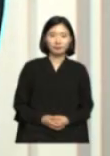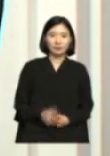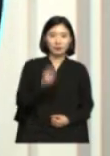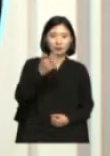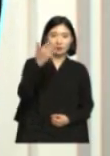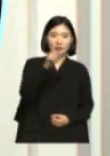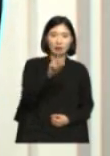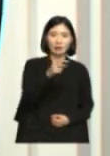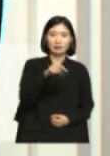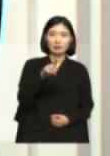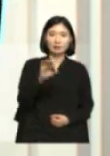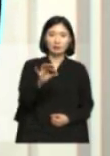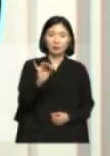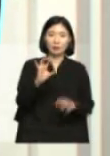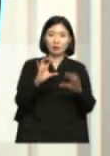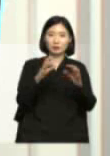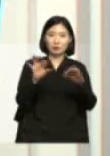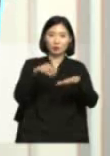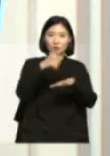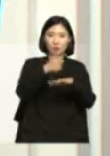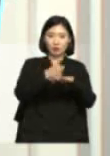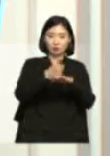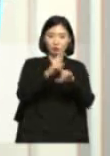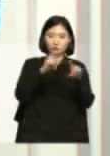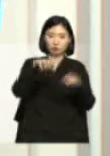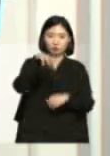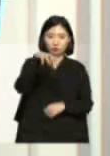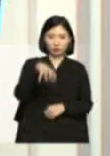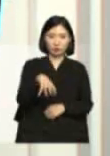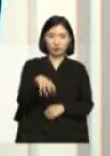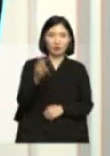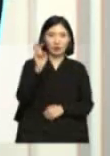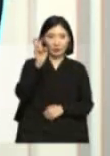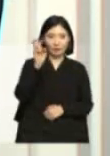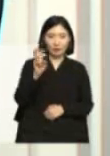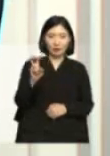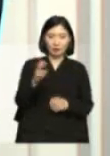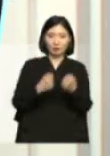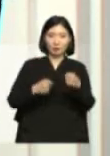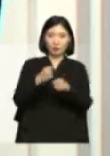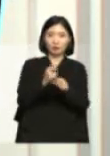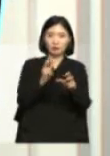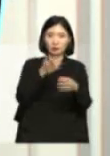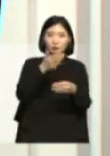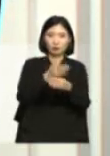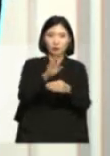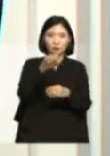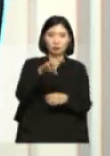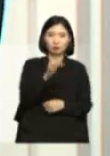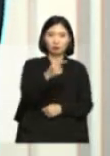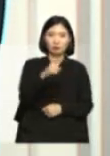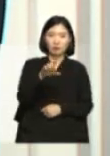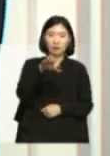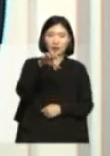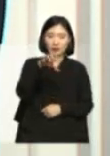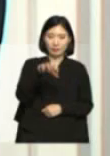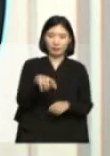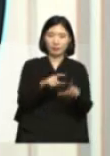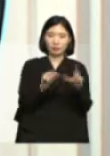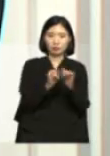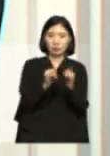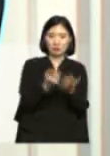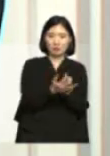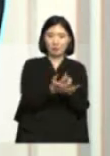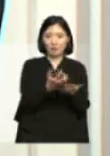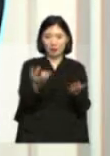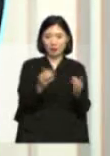고대 한성백제 왕궁터로 추정되며 보건 사업이 한창인 풍납동 일대. 일부 주민들은 떠나버렸고 또 일부 주민들은